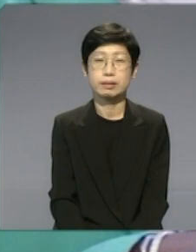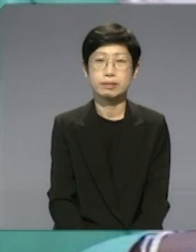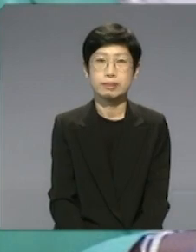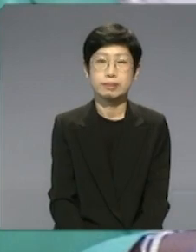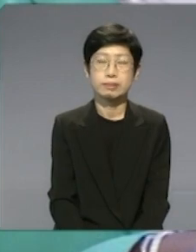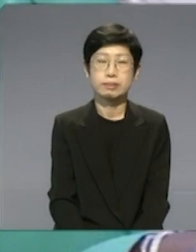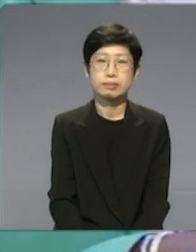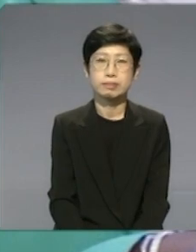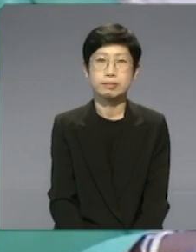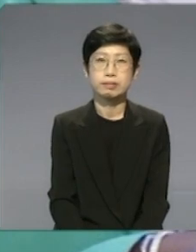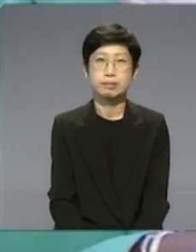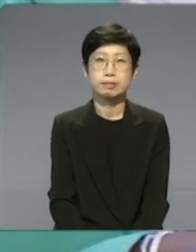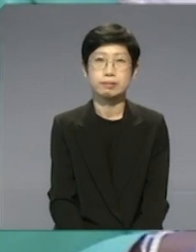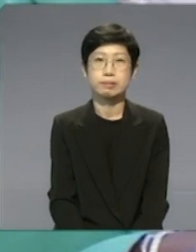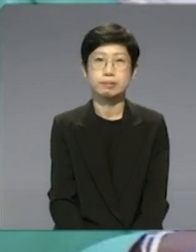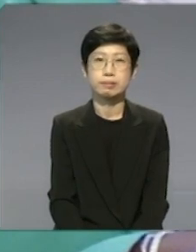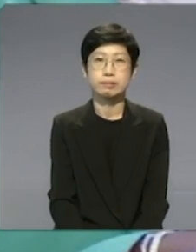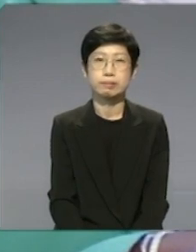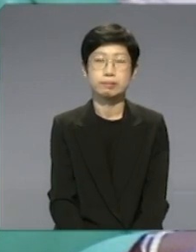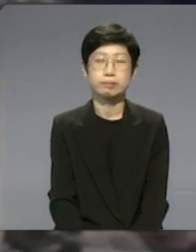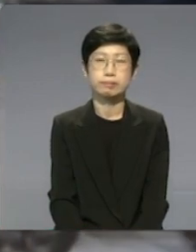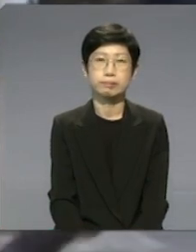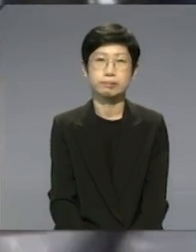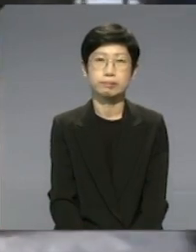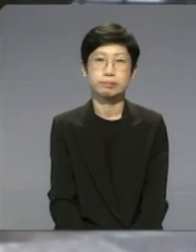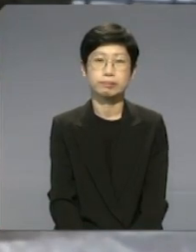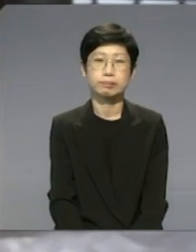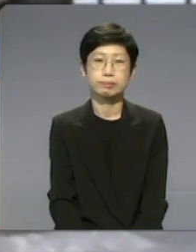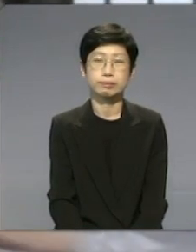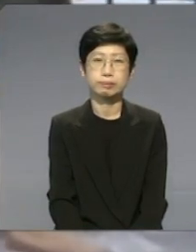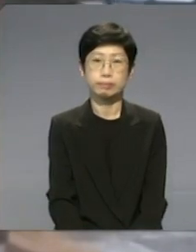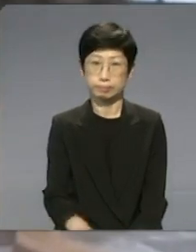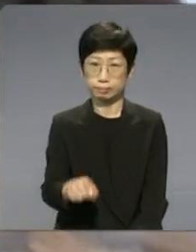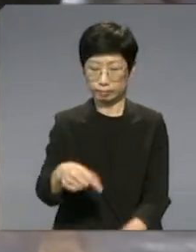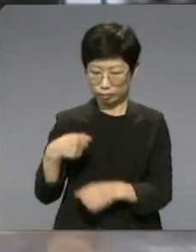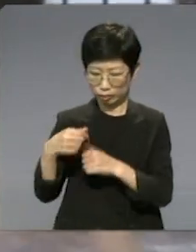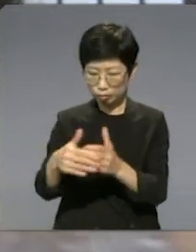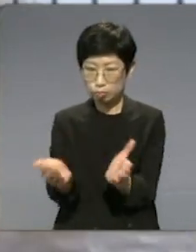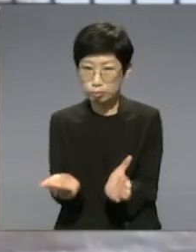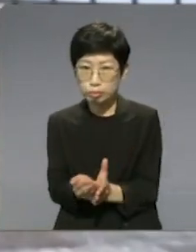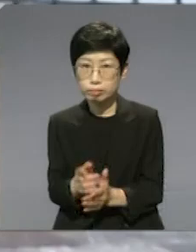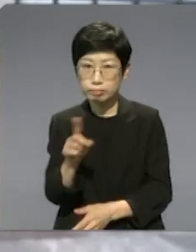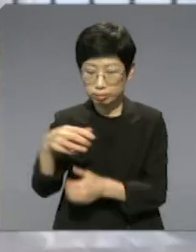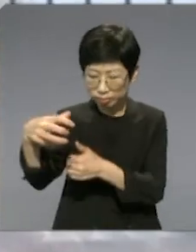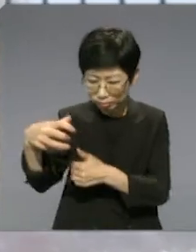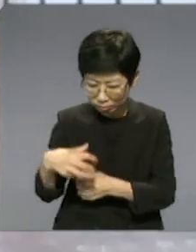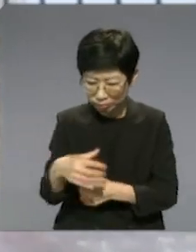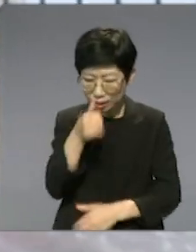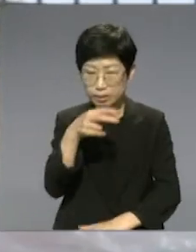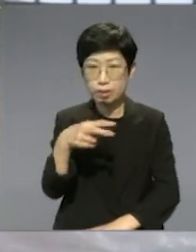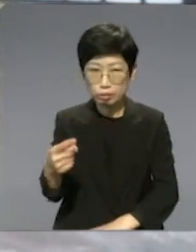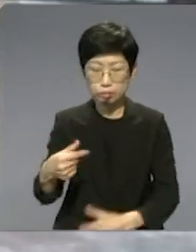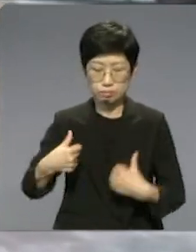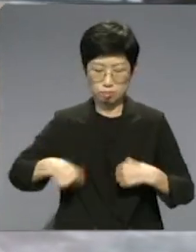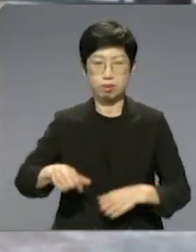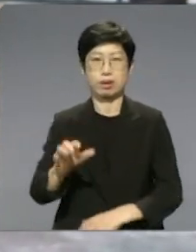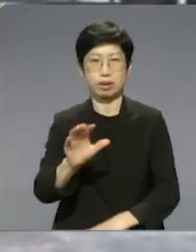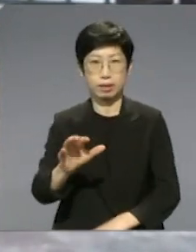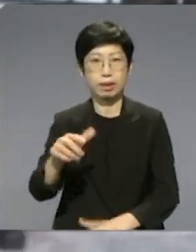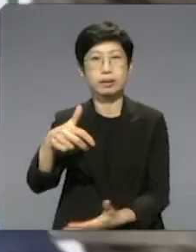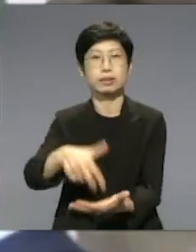Such measures may include the use of force. 니제르 군부는 어떤 외압에도 굴하지 않고 맞서겠다는